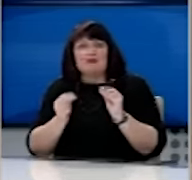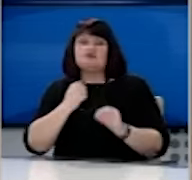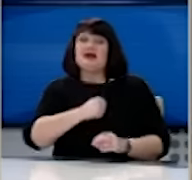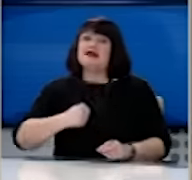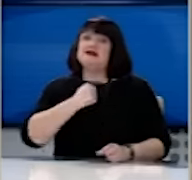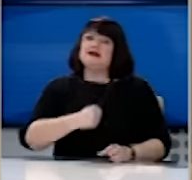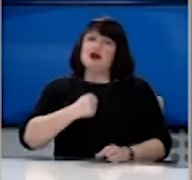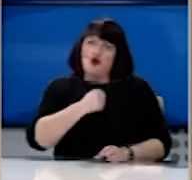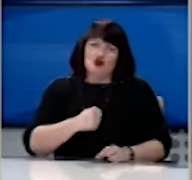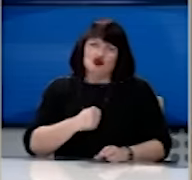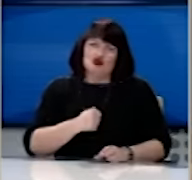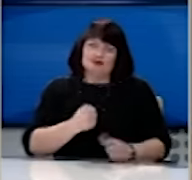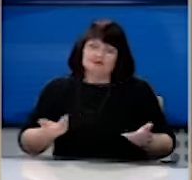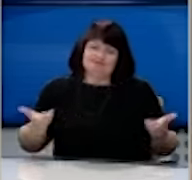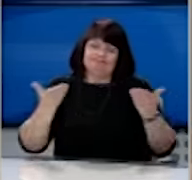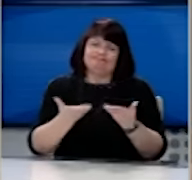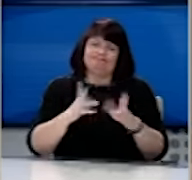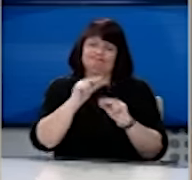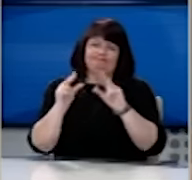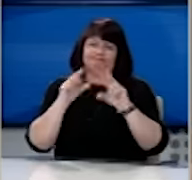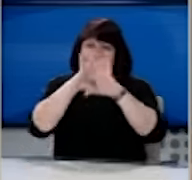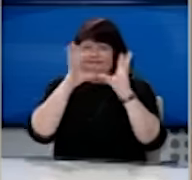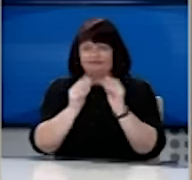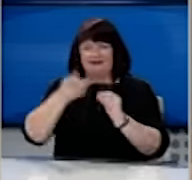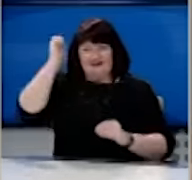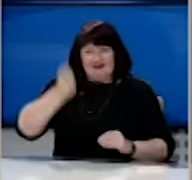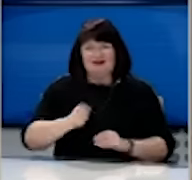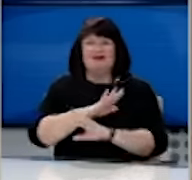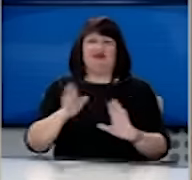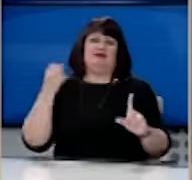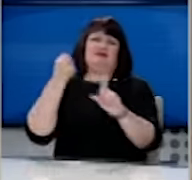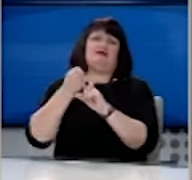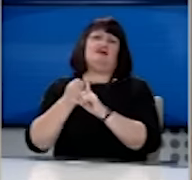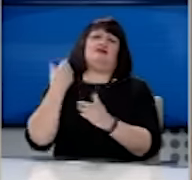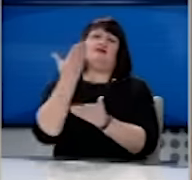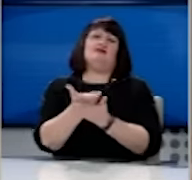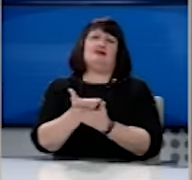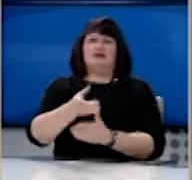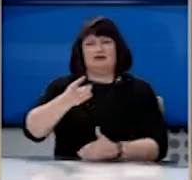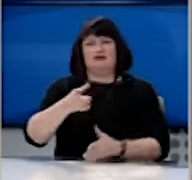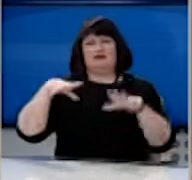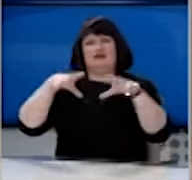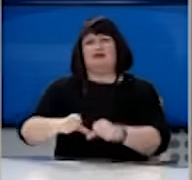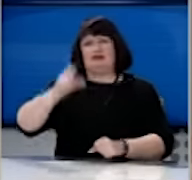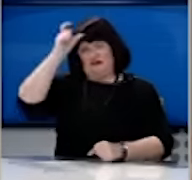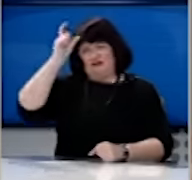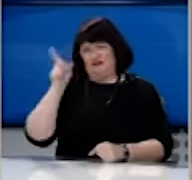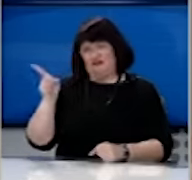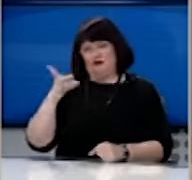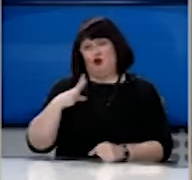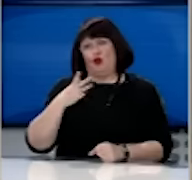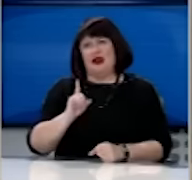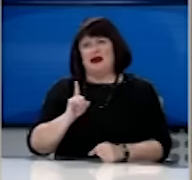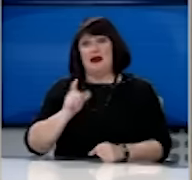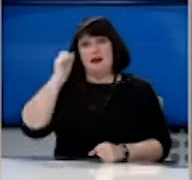δυστυχώς έχουν τεθεί όλες οι απαράδεκτες διεκδικήσεις της άρχουσας τάξης της Τουρκίας. Κατά